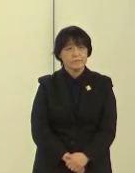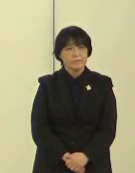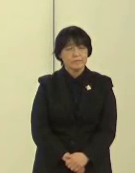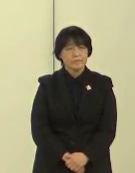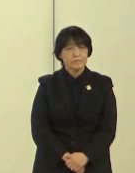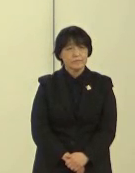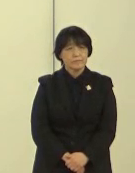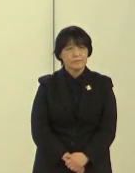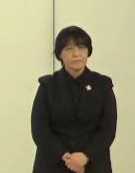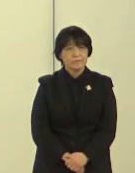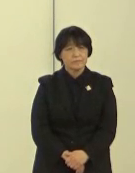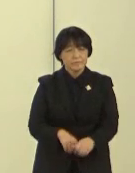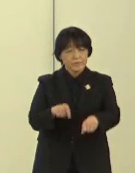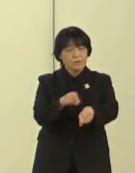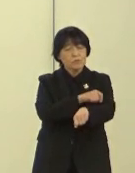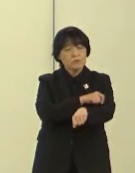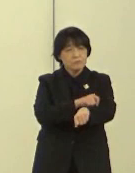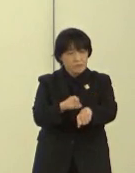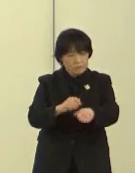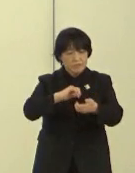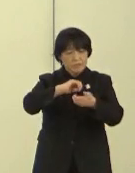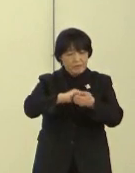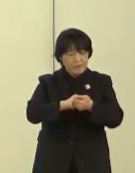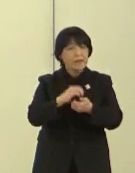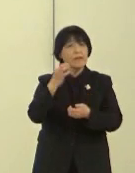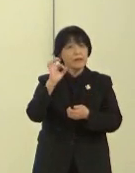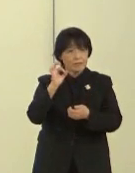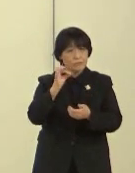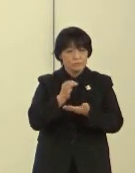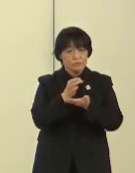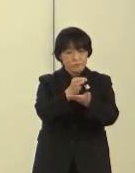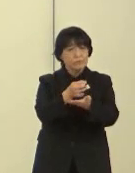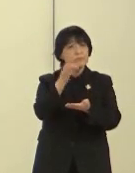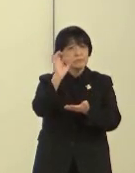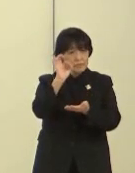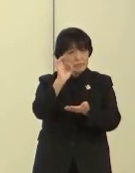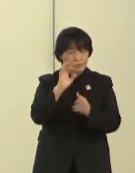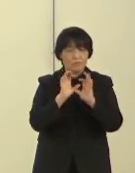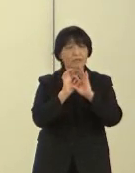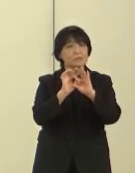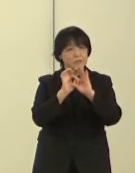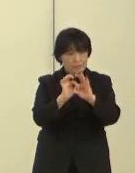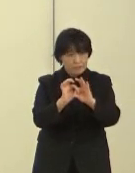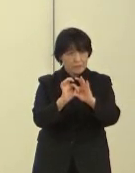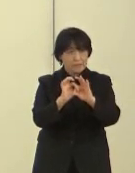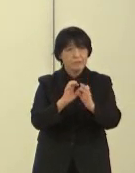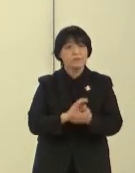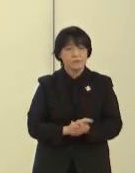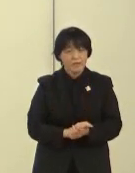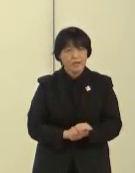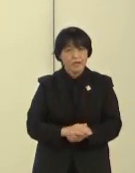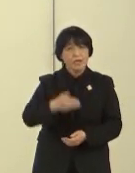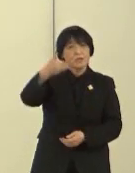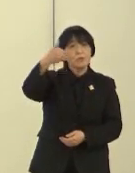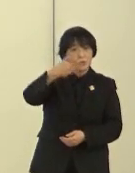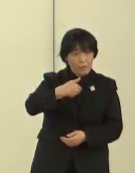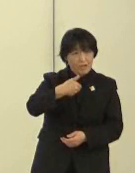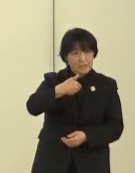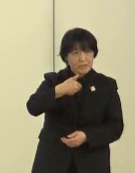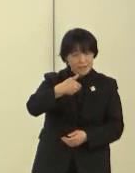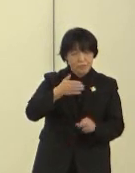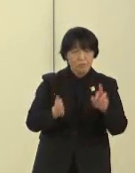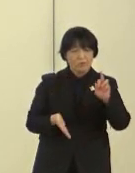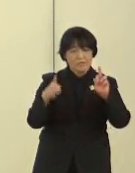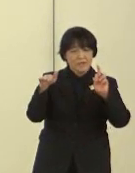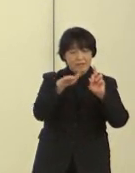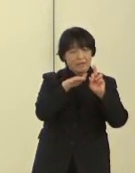そして特別定額給付金の手続きにつきましては、お問い合わせセンターが